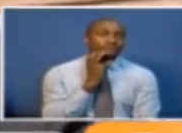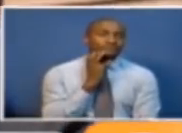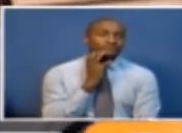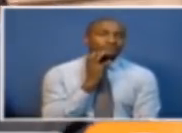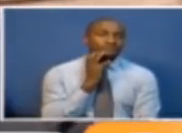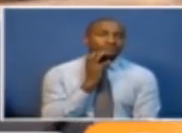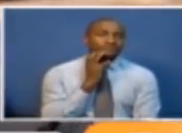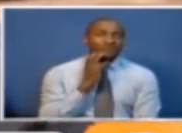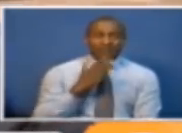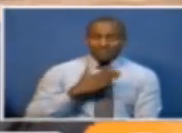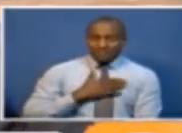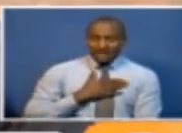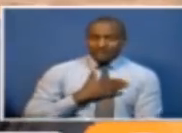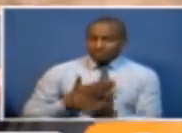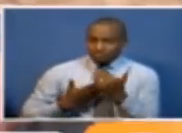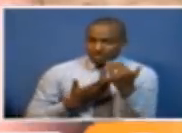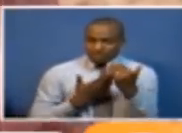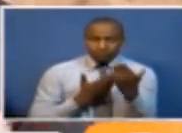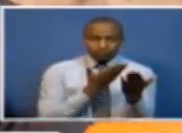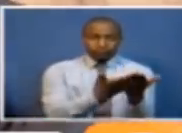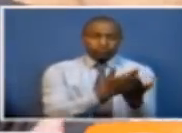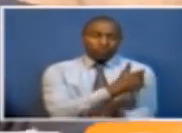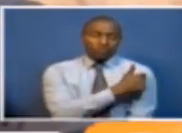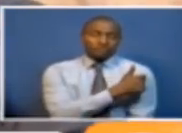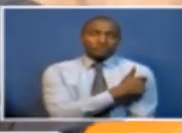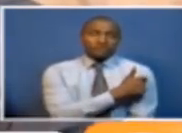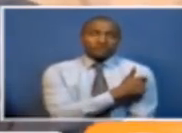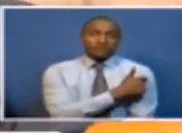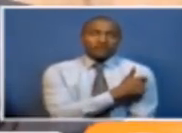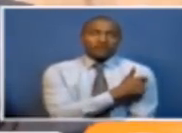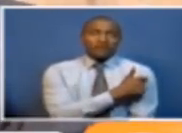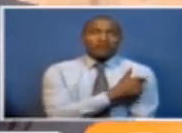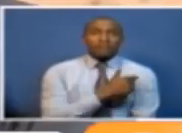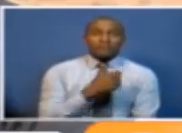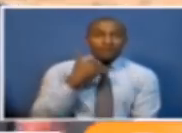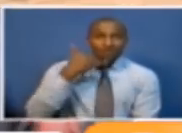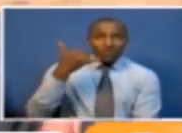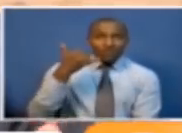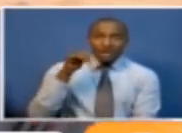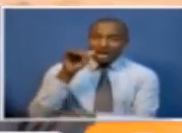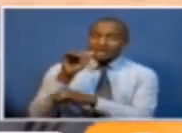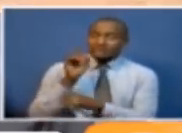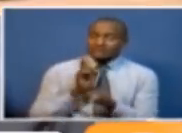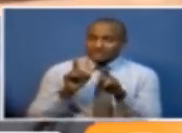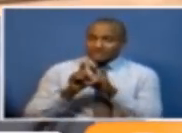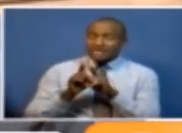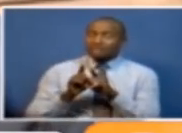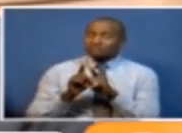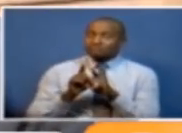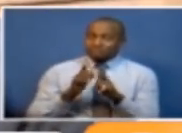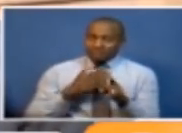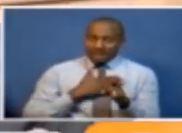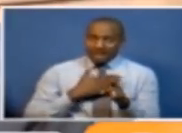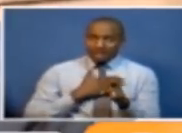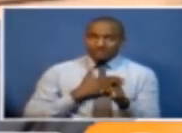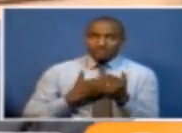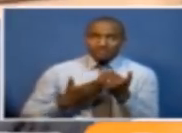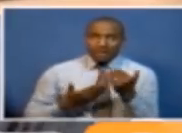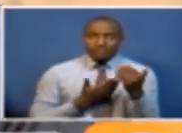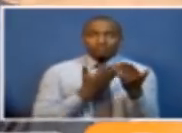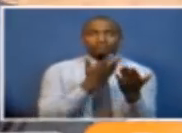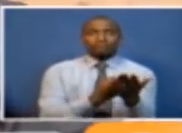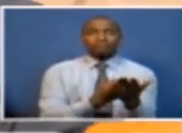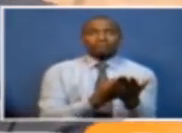wangu amelazwa. So nilikuwa nampigia simu nimwambie sister Blessing amelazwa. So kupiga simu